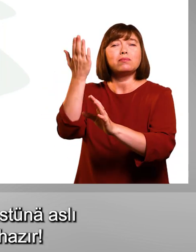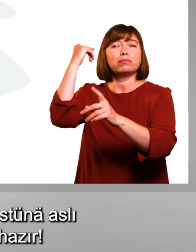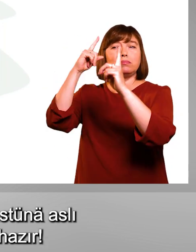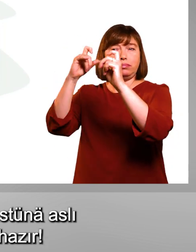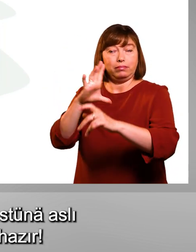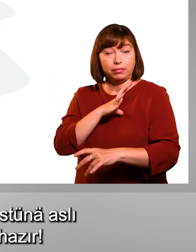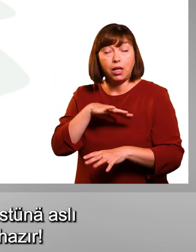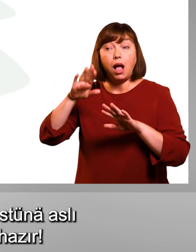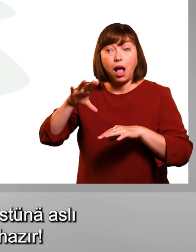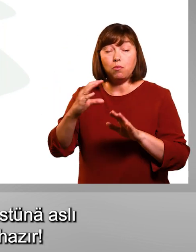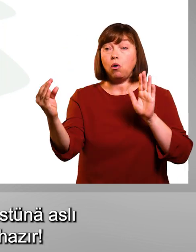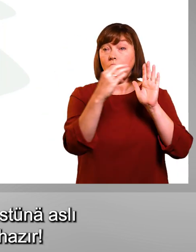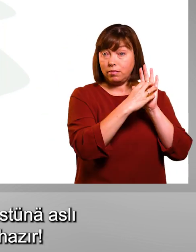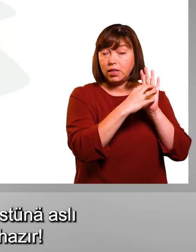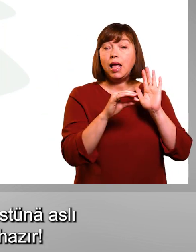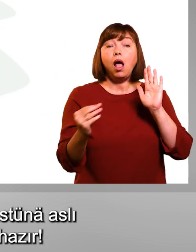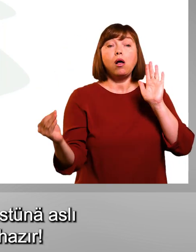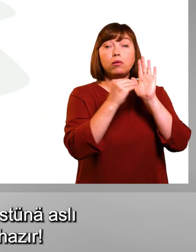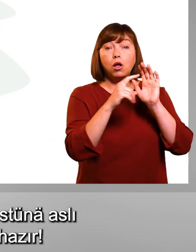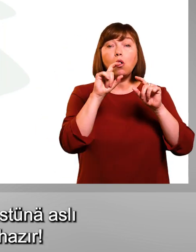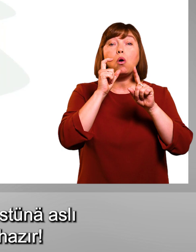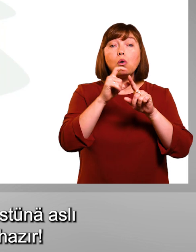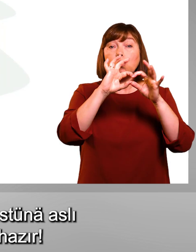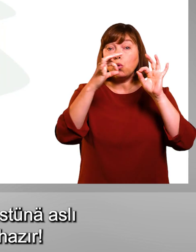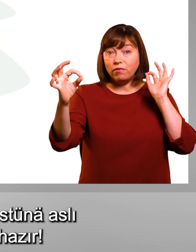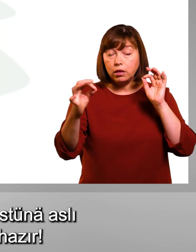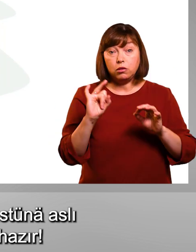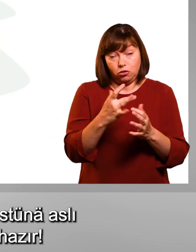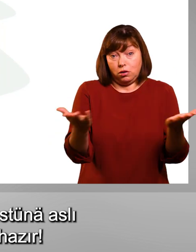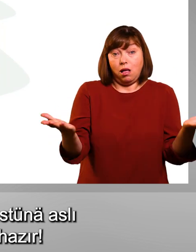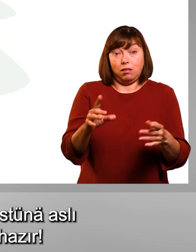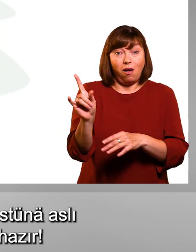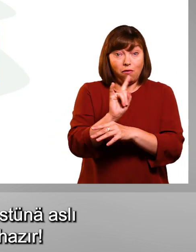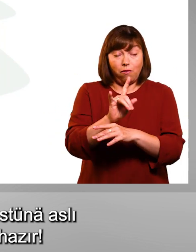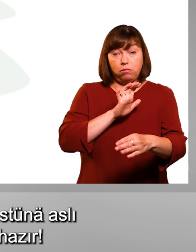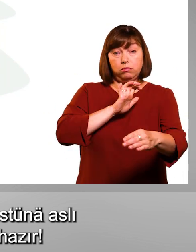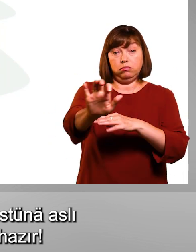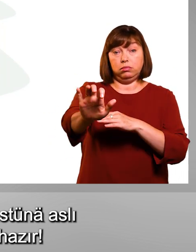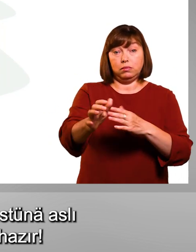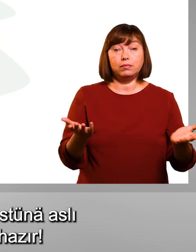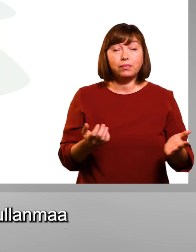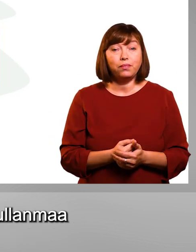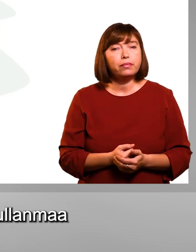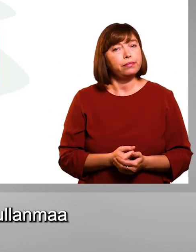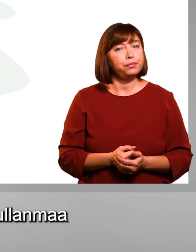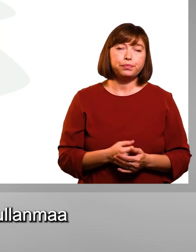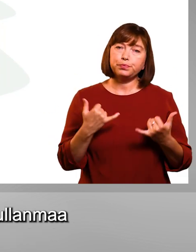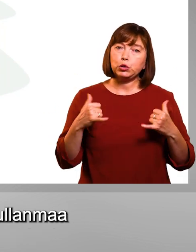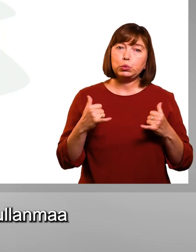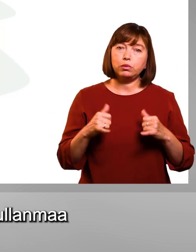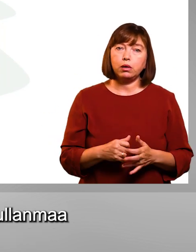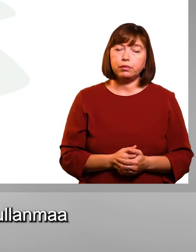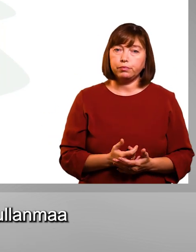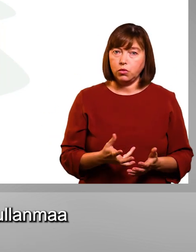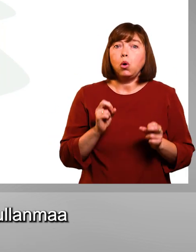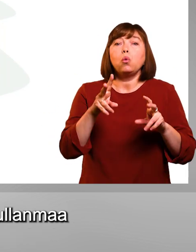demult. Apoi, au pus pe acea imagine textul ăsta mincinos și gata. Falsul a fost produs în câteva clipe. Ciudat.